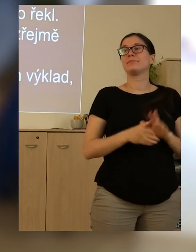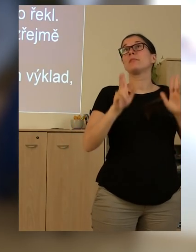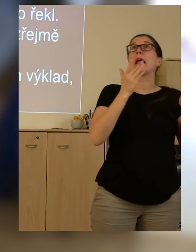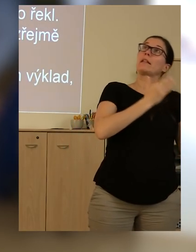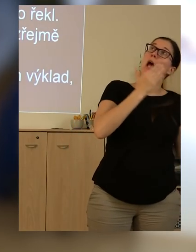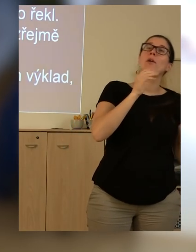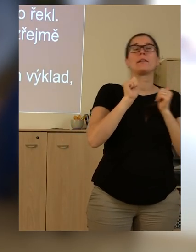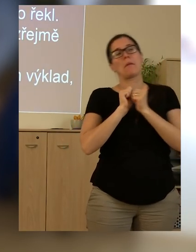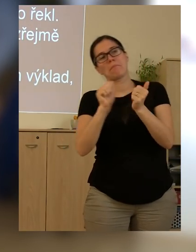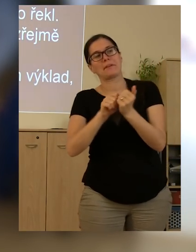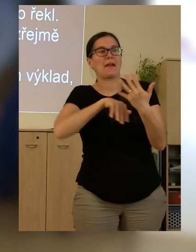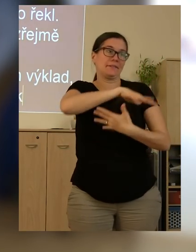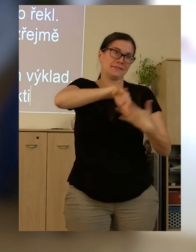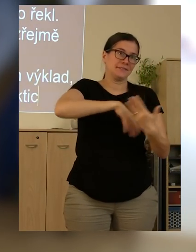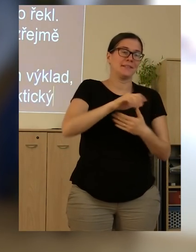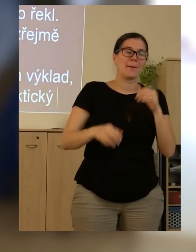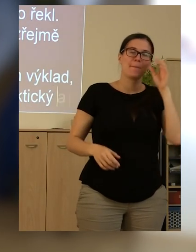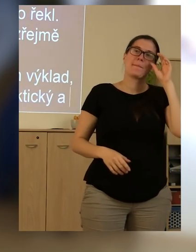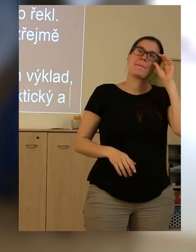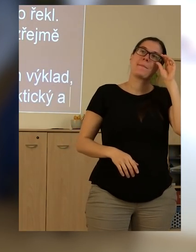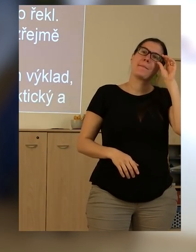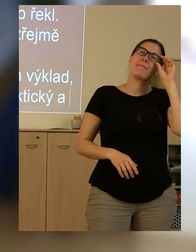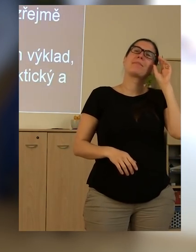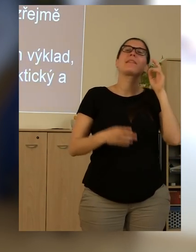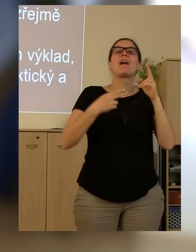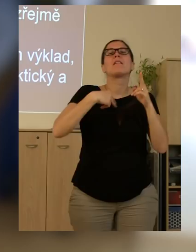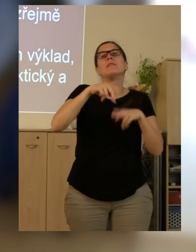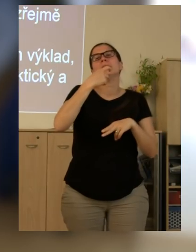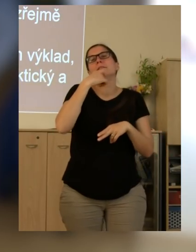teoreticko-praktický. A spíš bych otevřel